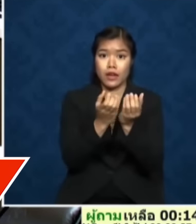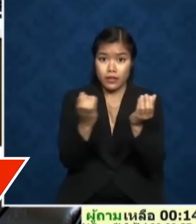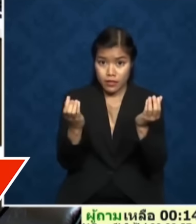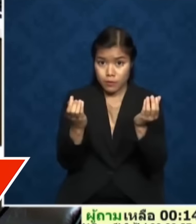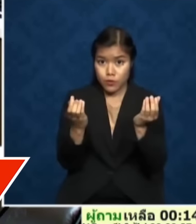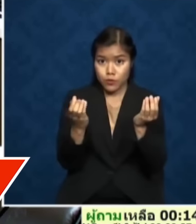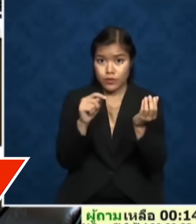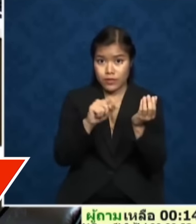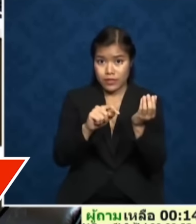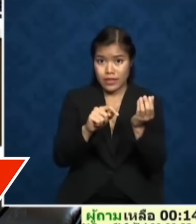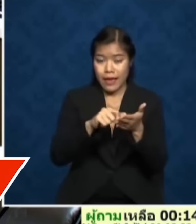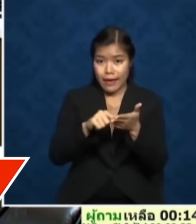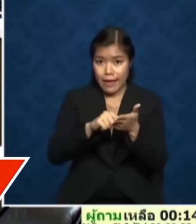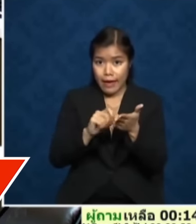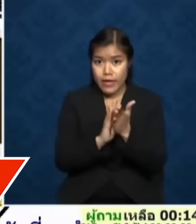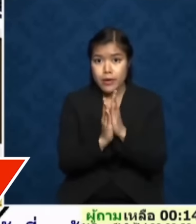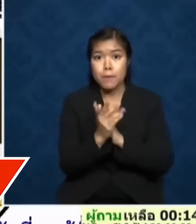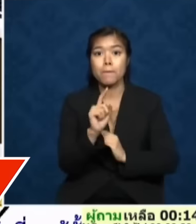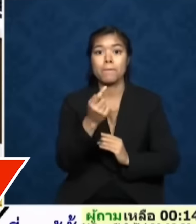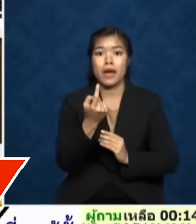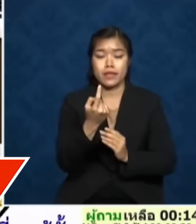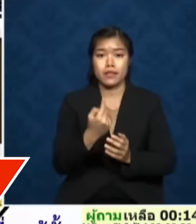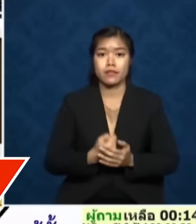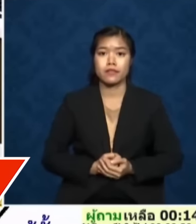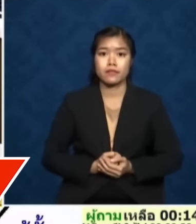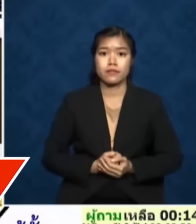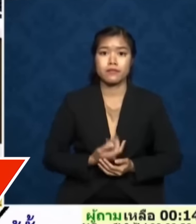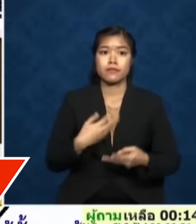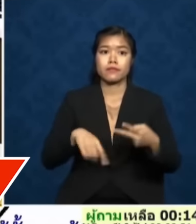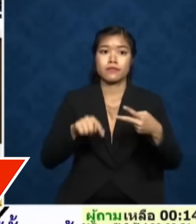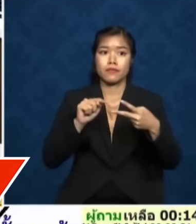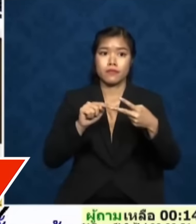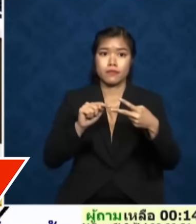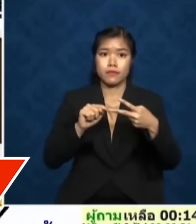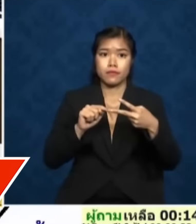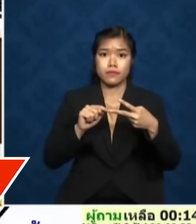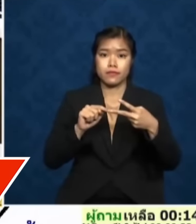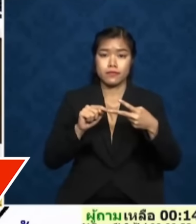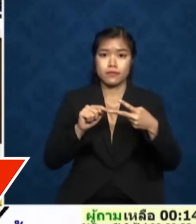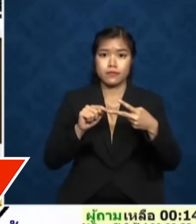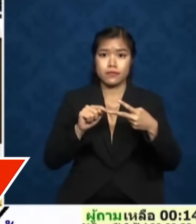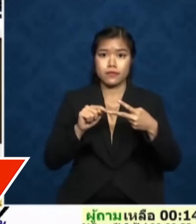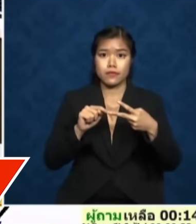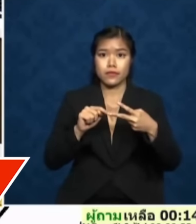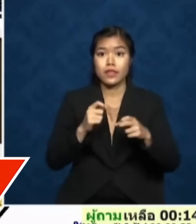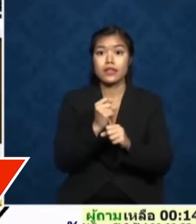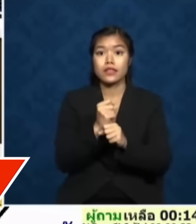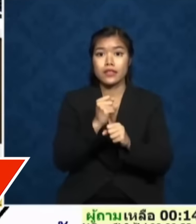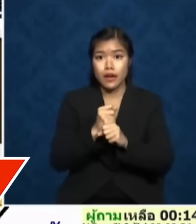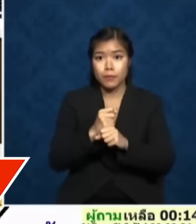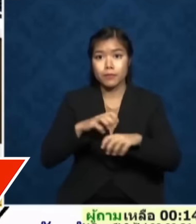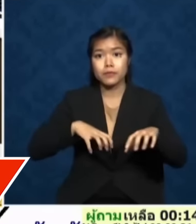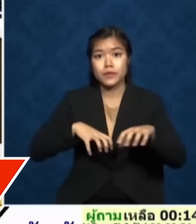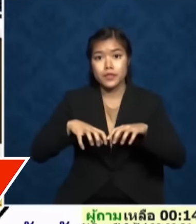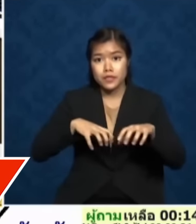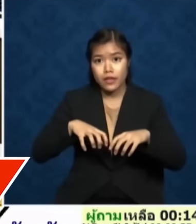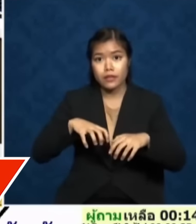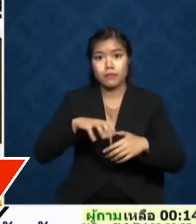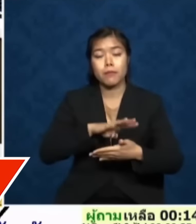ากขึ้นอีกเรื่องนึงก็คือการสร้างความชอบธรรมในการบริหารราชการแผ่นดินด้วยการฟื้นฟูระบบนิ